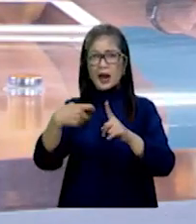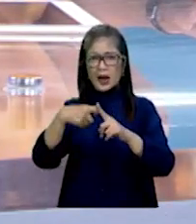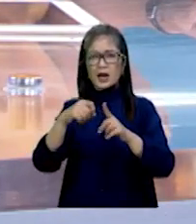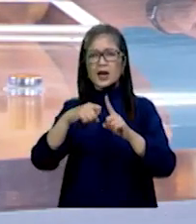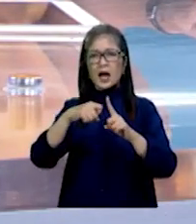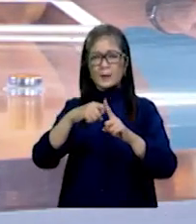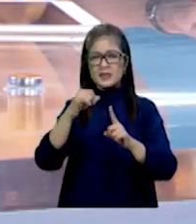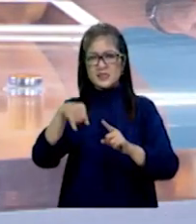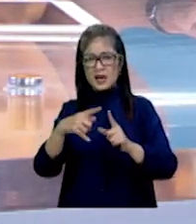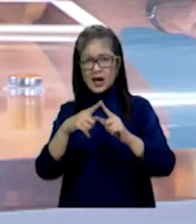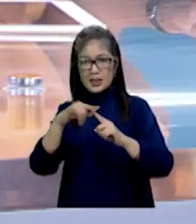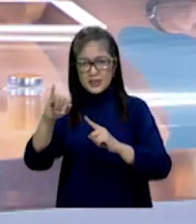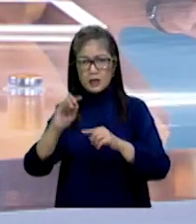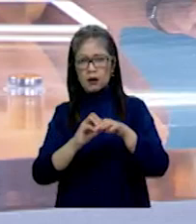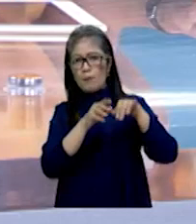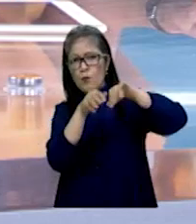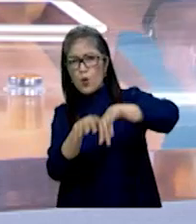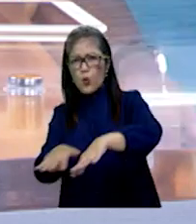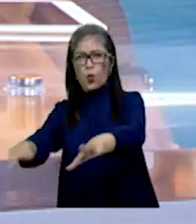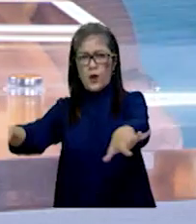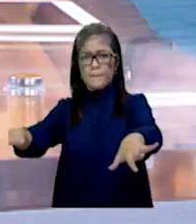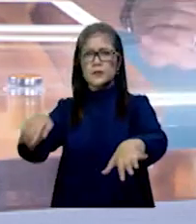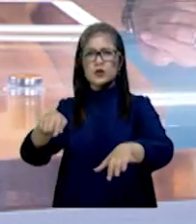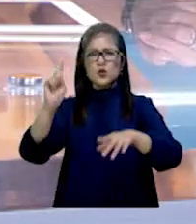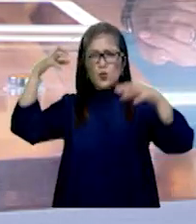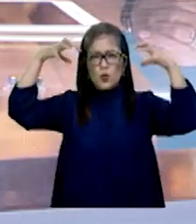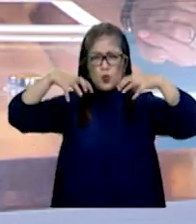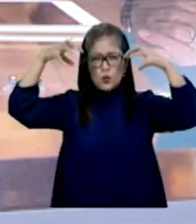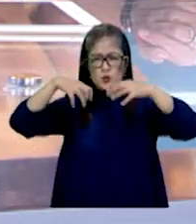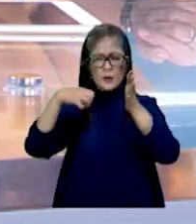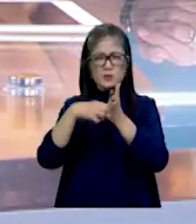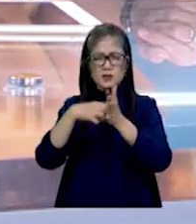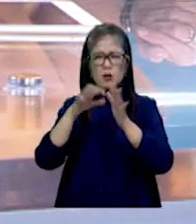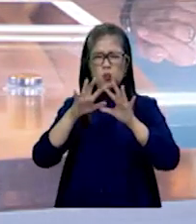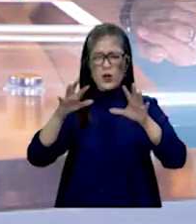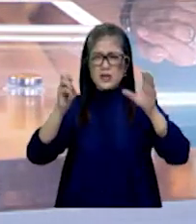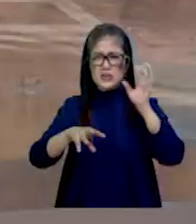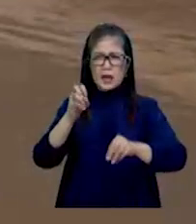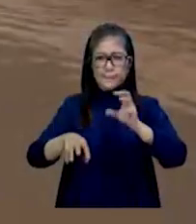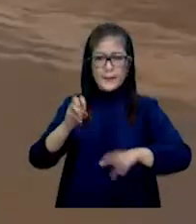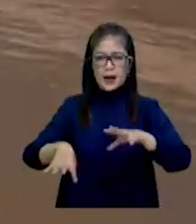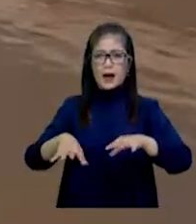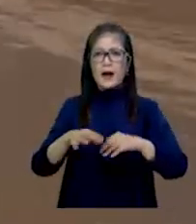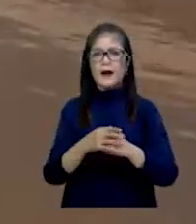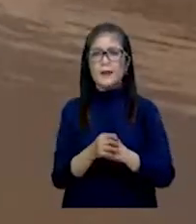tadi. Air kali meluap akibat hujan deras serta banyaknya tumpukan sampah.